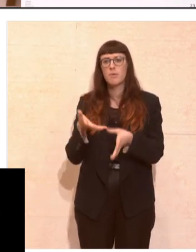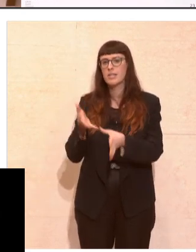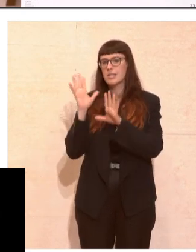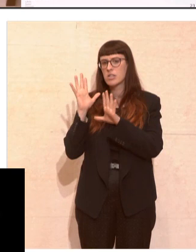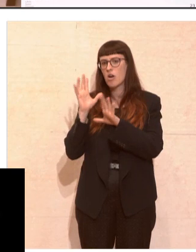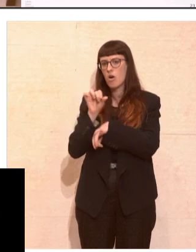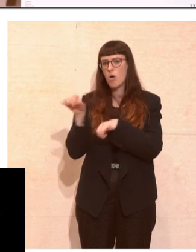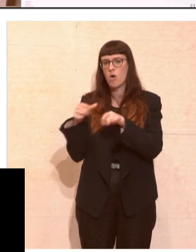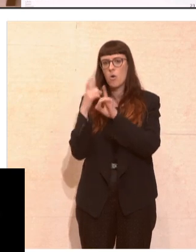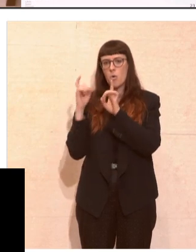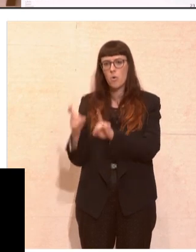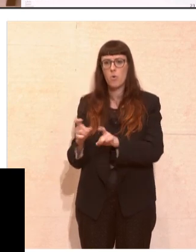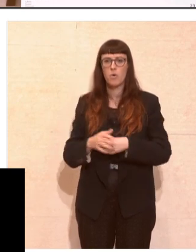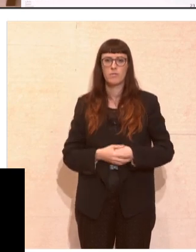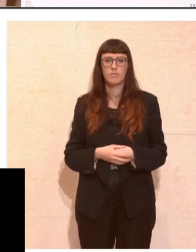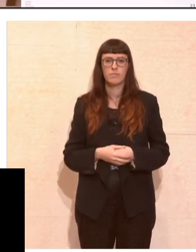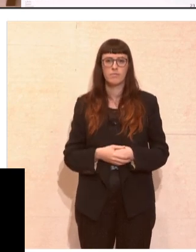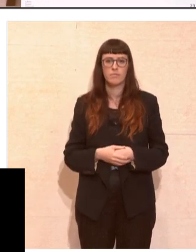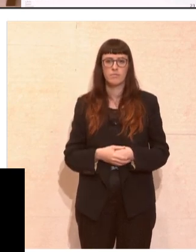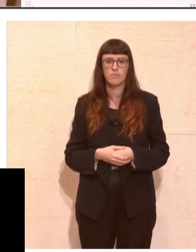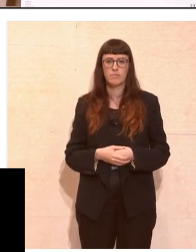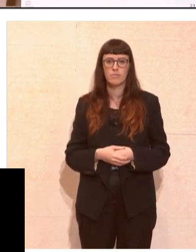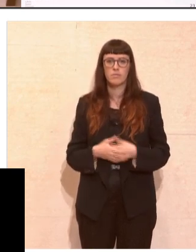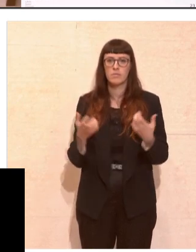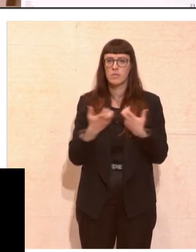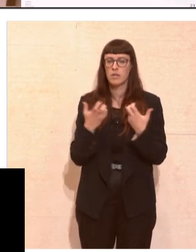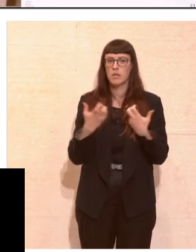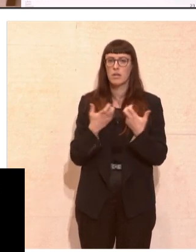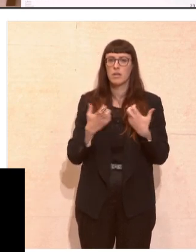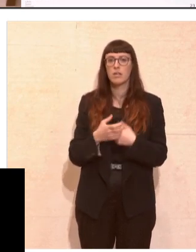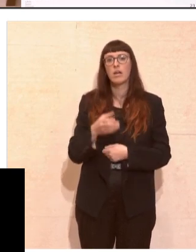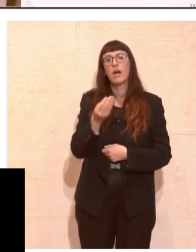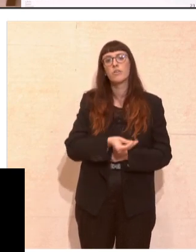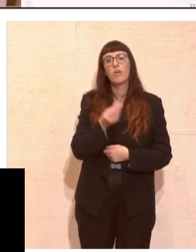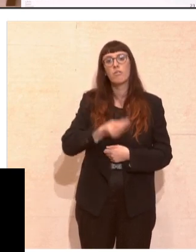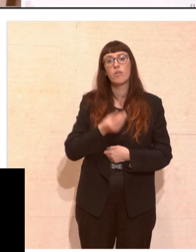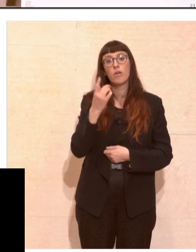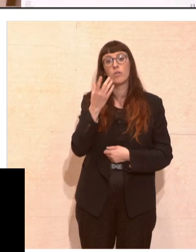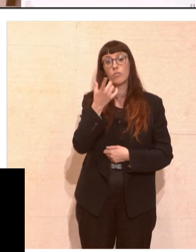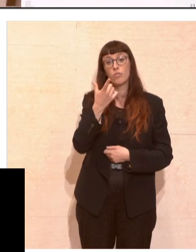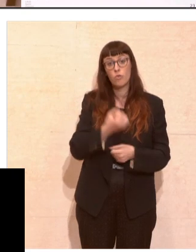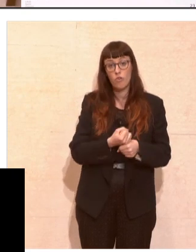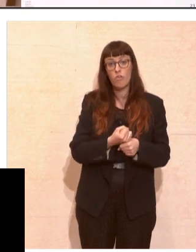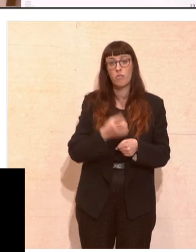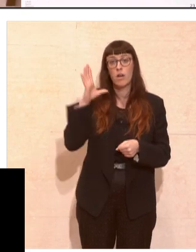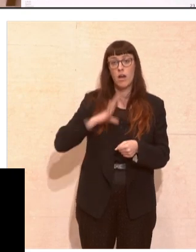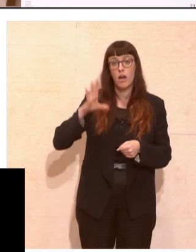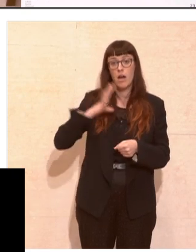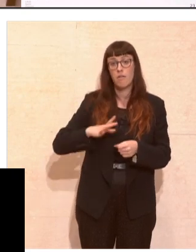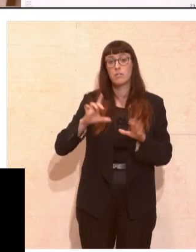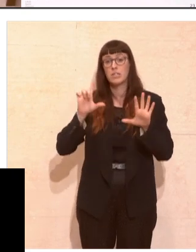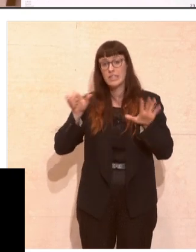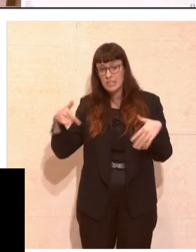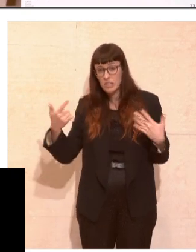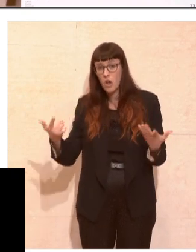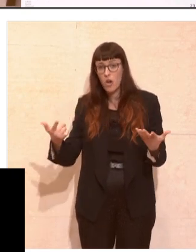décennies. On voit vraiment que la moyenne d'heure, par exemple, d'un enfant de 2 ans était environ 7 heures le soir et avec